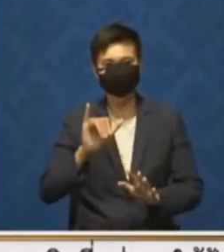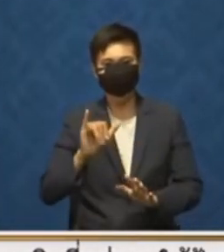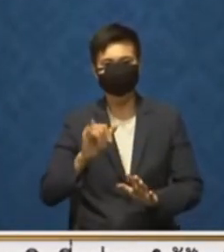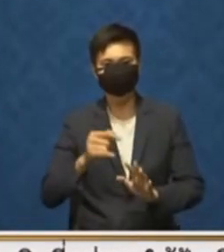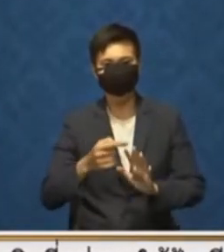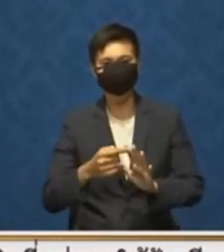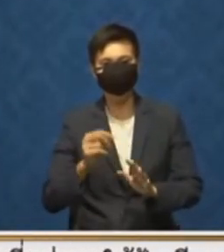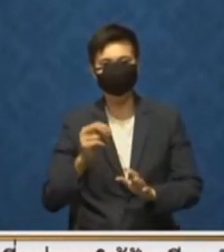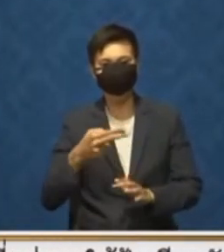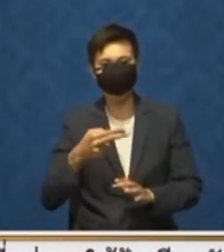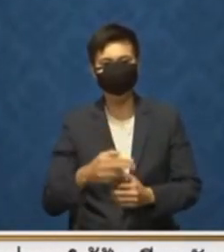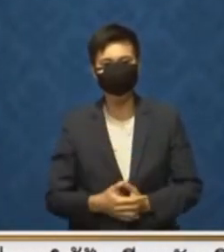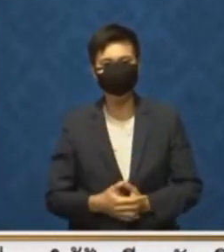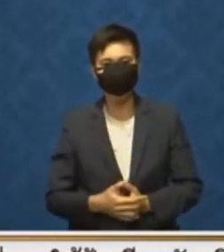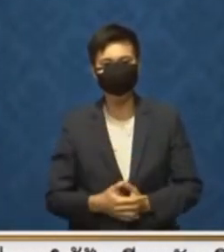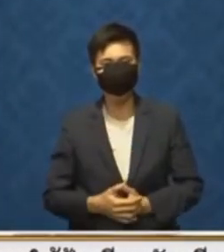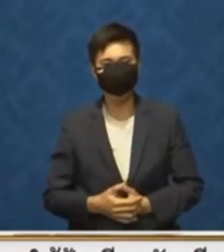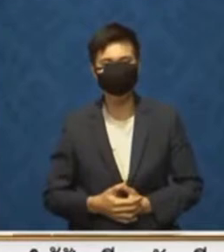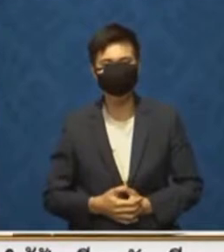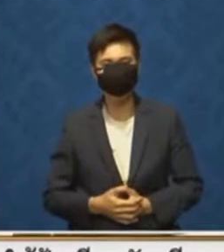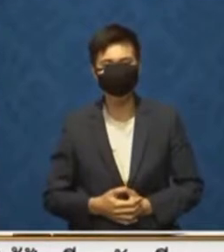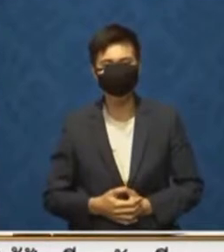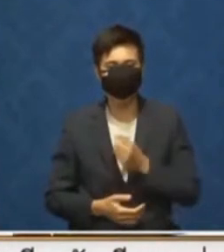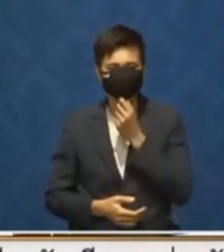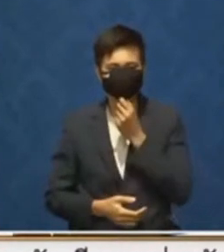นะครับเชิญครับอ่า